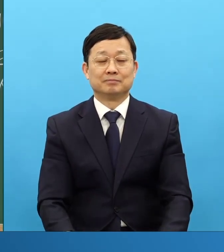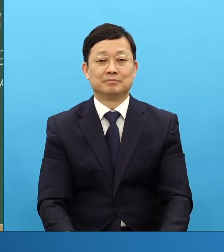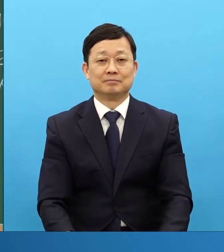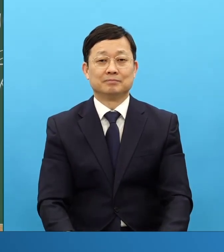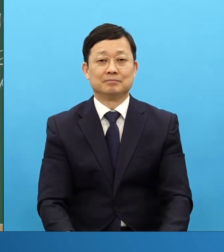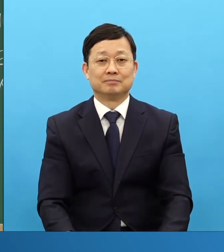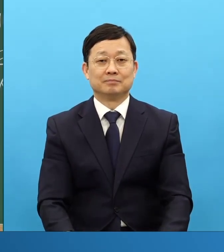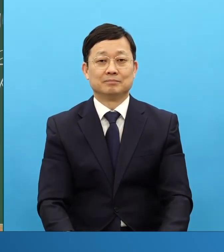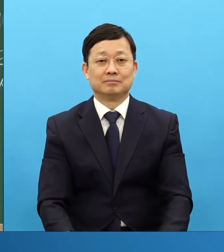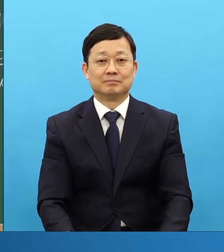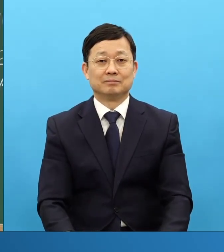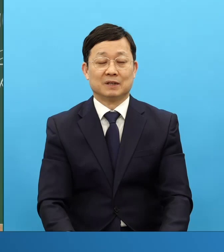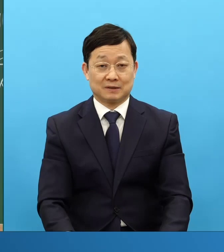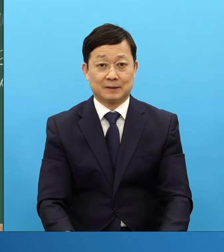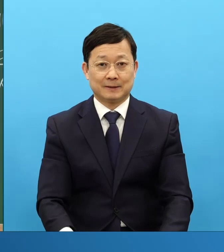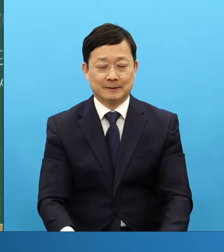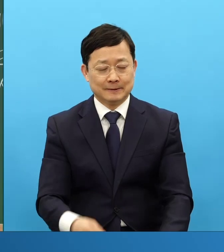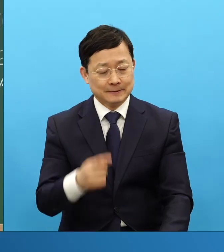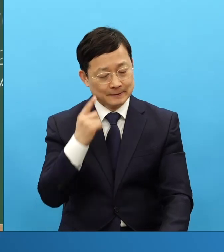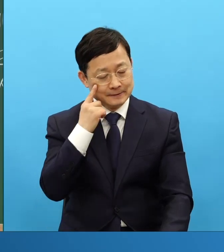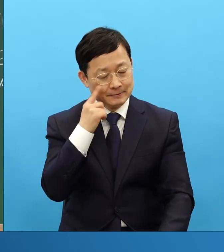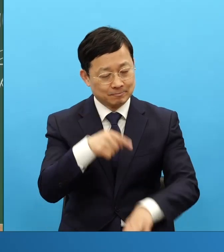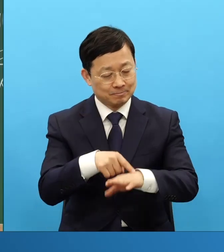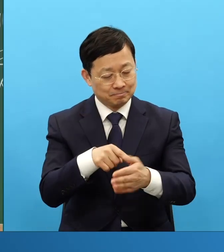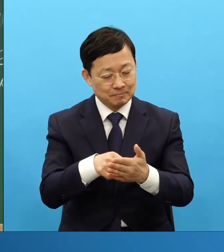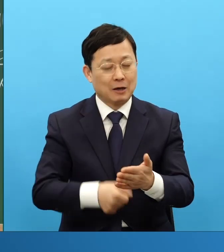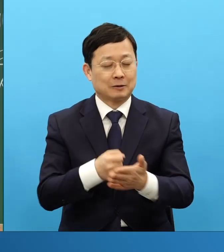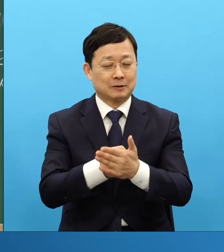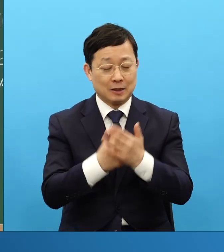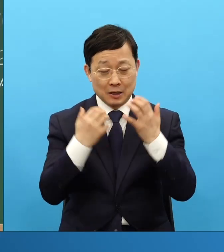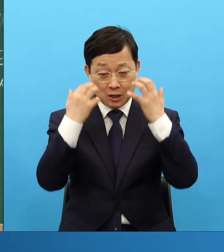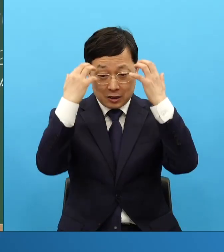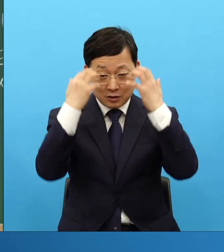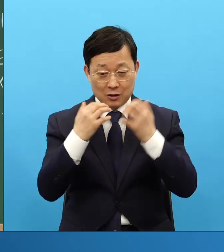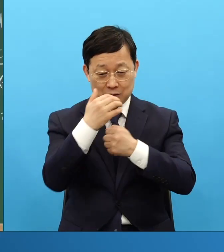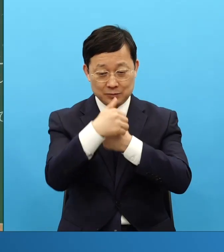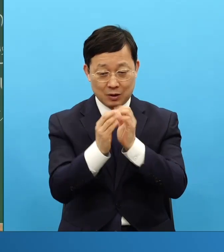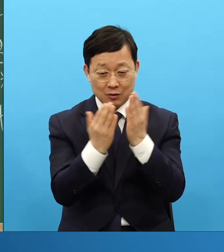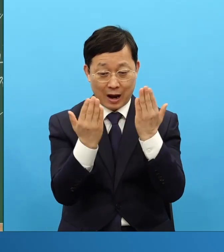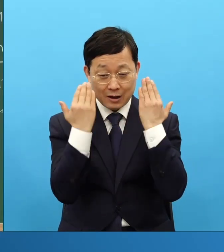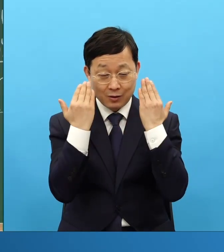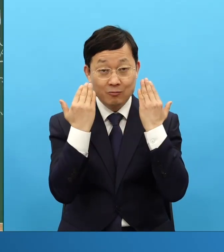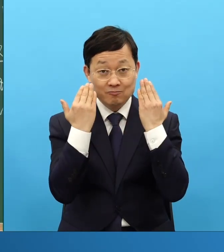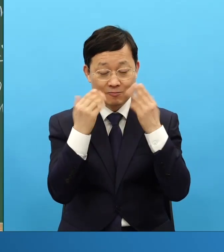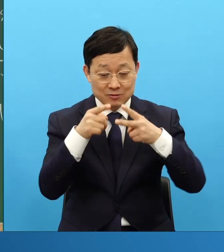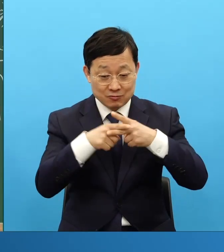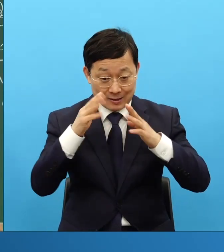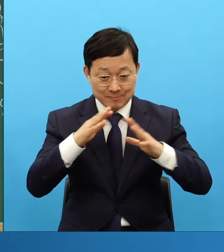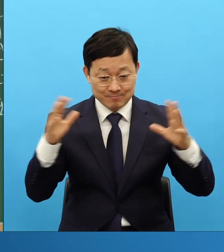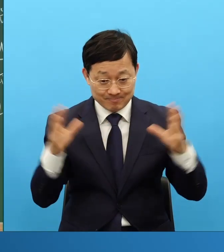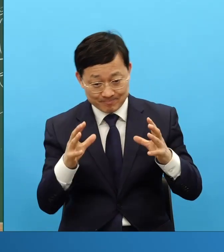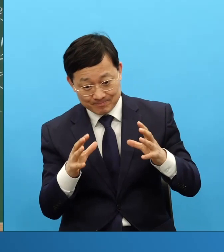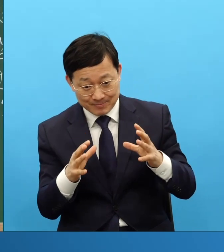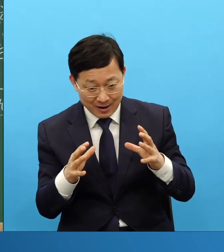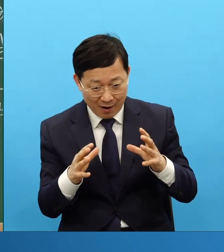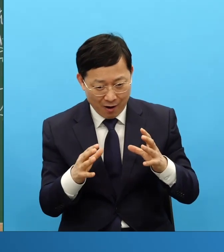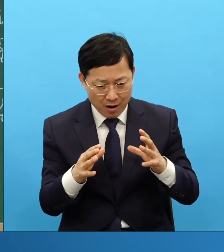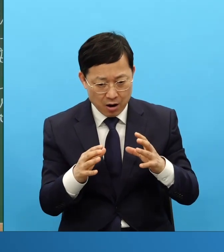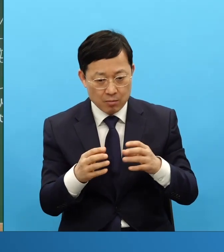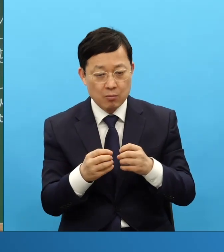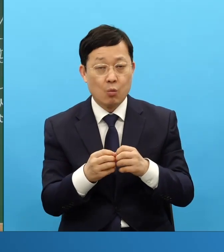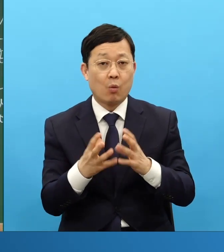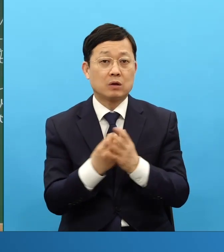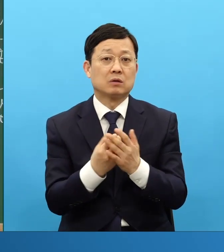했냐면은 여름 성경학교 때 시도를 했어요. And so I first attempted this during the vacation Bible school. 저는 먼저 충격 받았어요. And I was shocked. 여름 성경학교